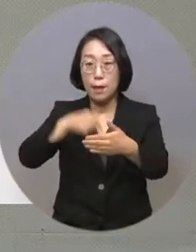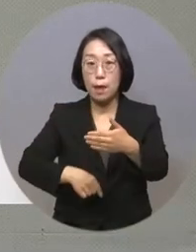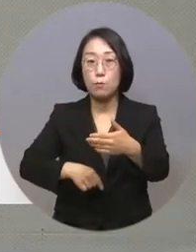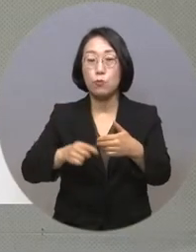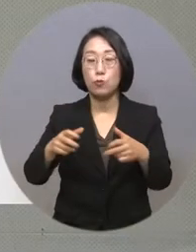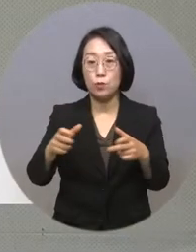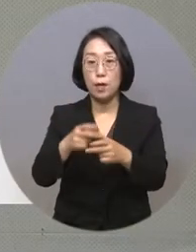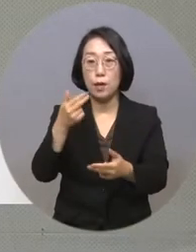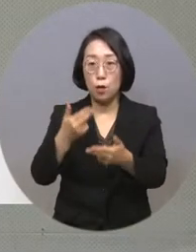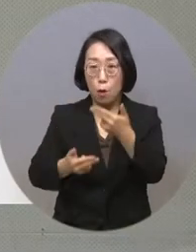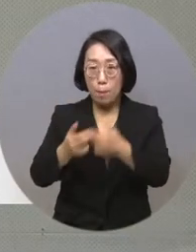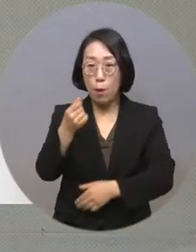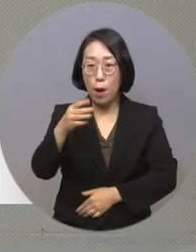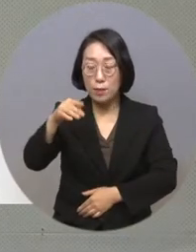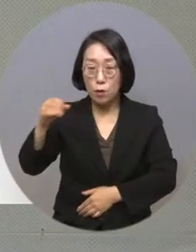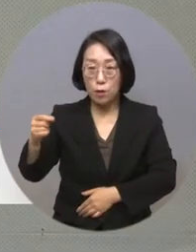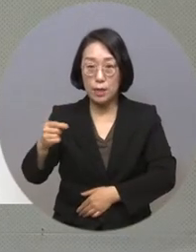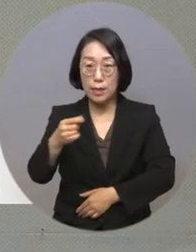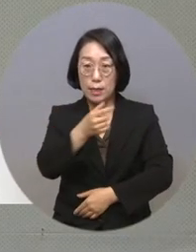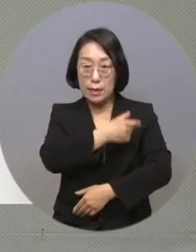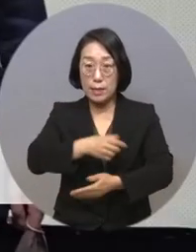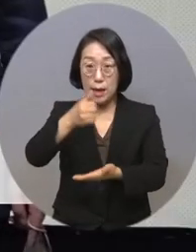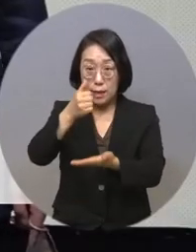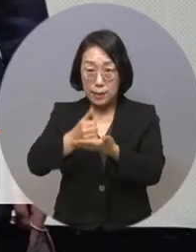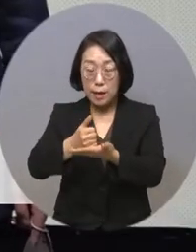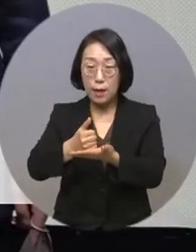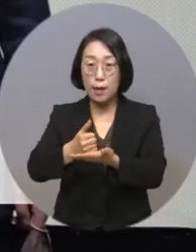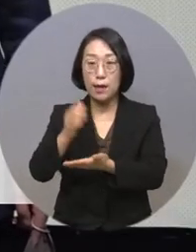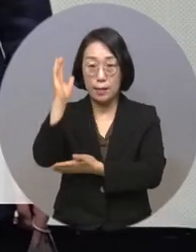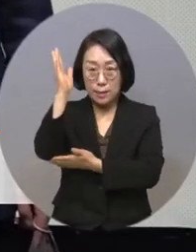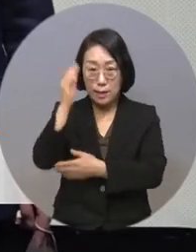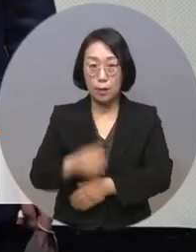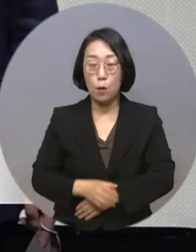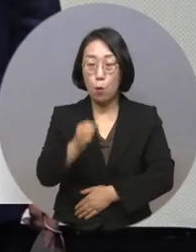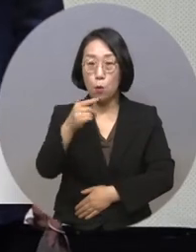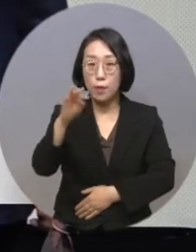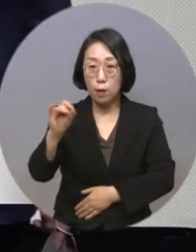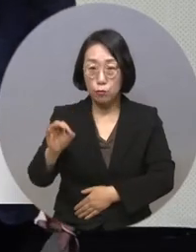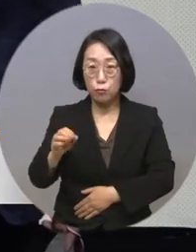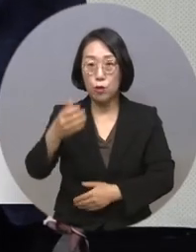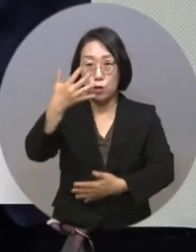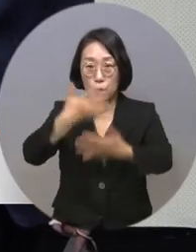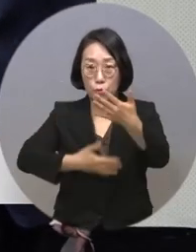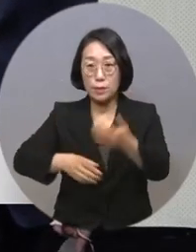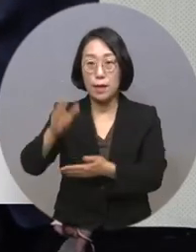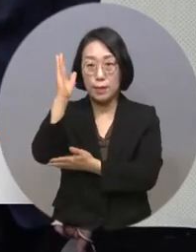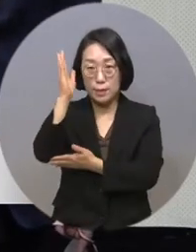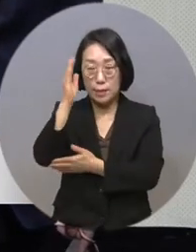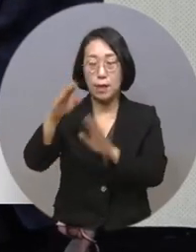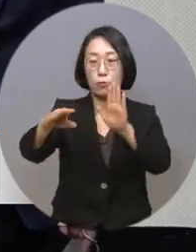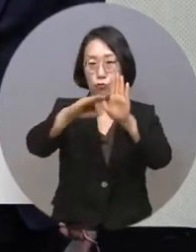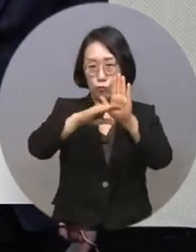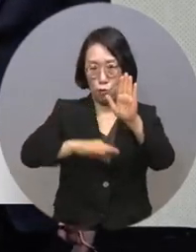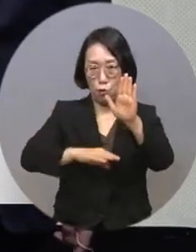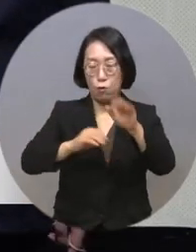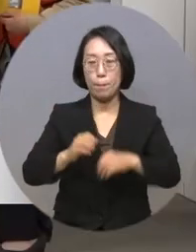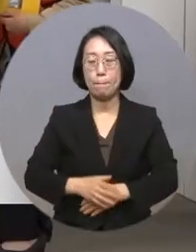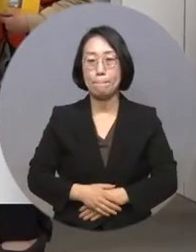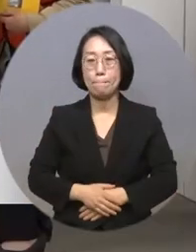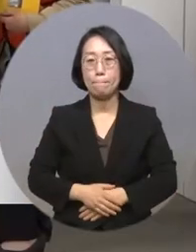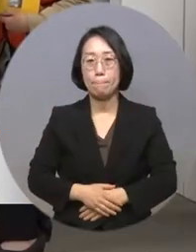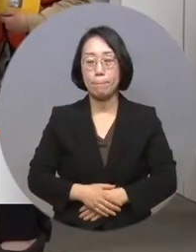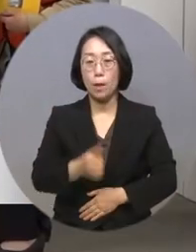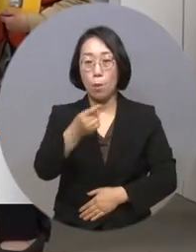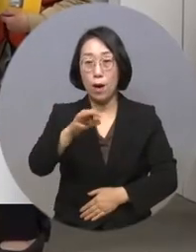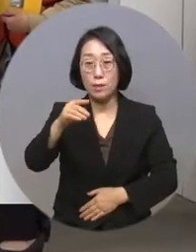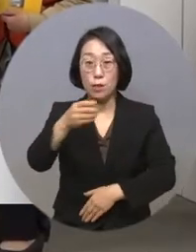내부장애인협회 황정희 이사장의 환영사와 오세훈 서울시장 영상축사, 공연 순으로 진행됐습니다.